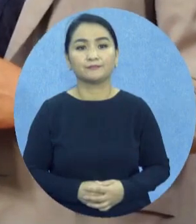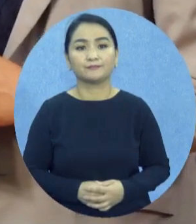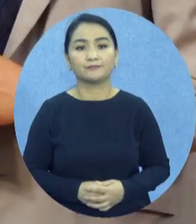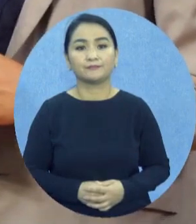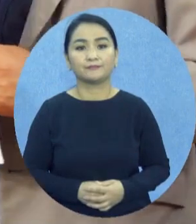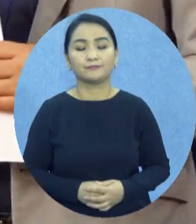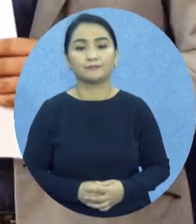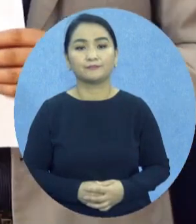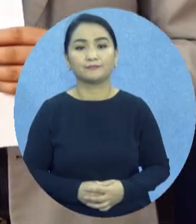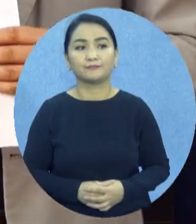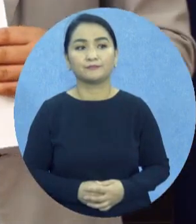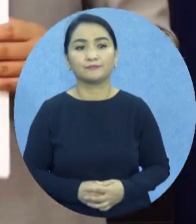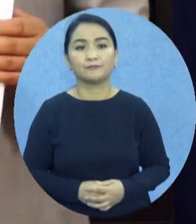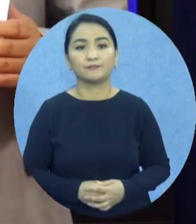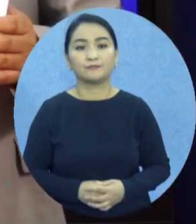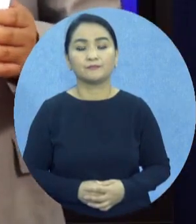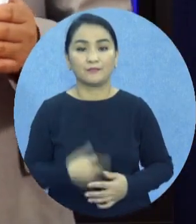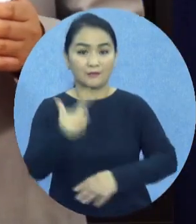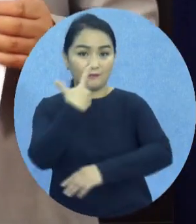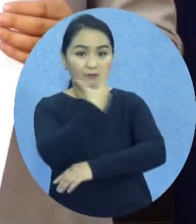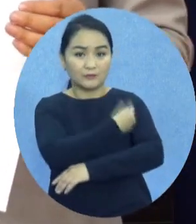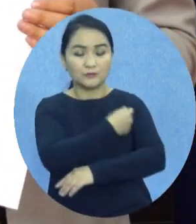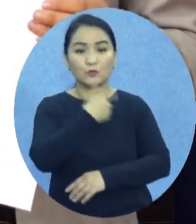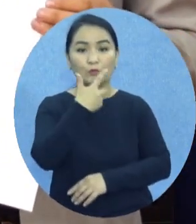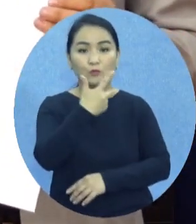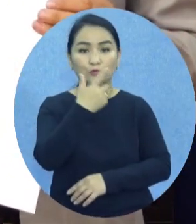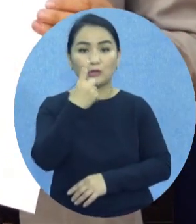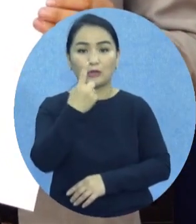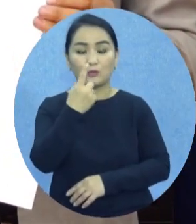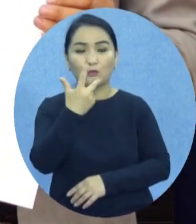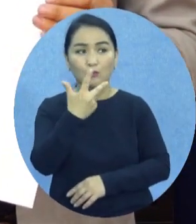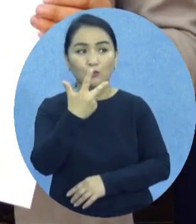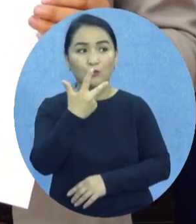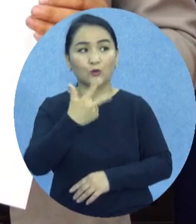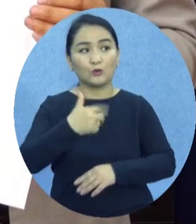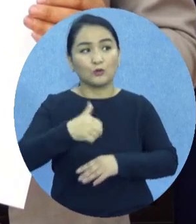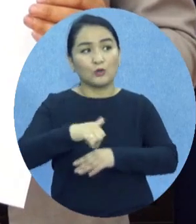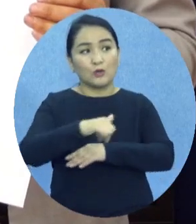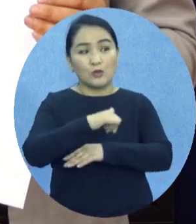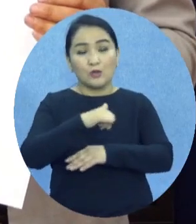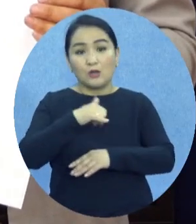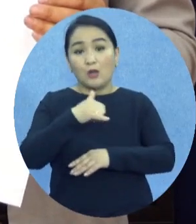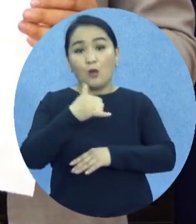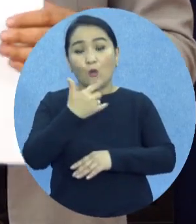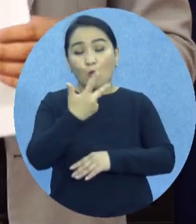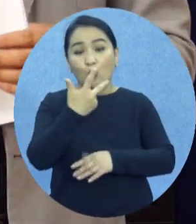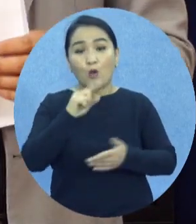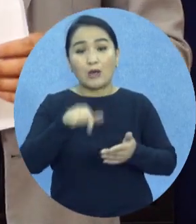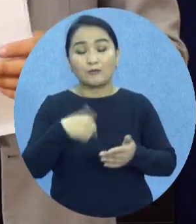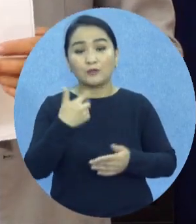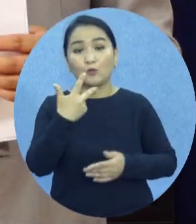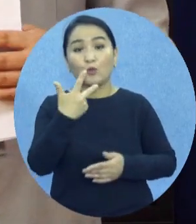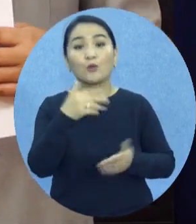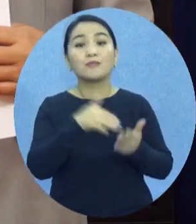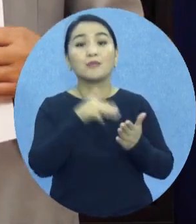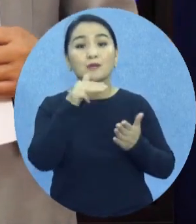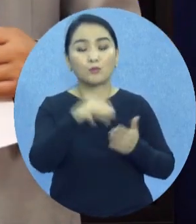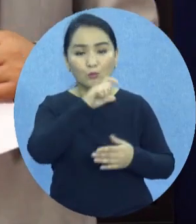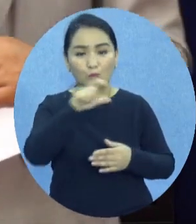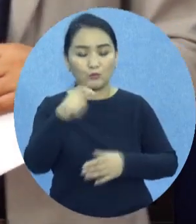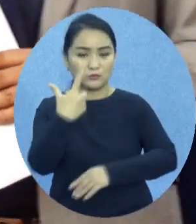вакцинжуулалтанд 313 улс өндөр үргэлжилж байгаа. 3.3 тэрбум хүн бол өнөөдрийн байдлаар вакцинжуулалтанд хамрагдаад байгаа гэсэн мэдээлэл байгаа